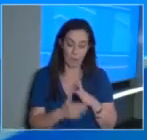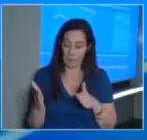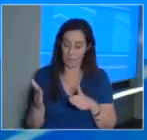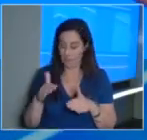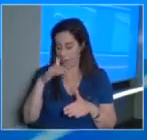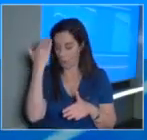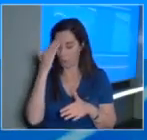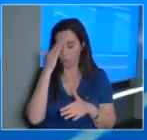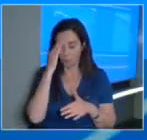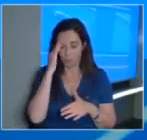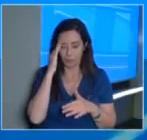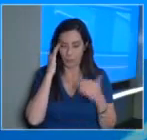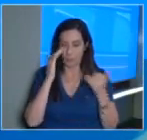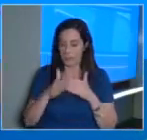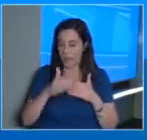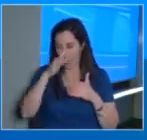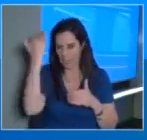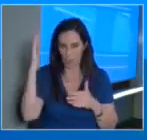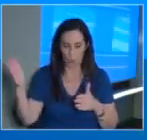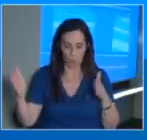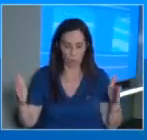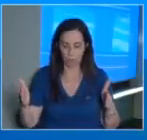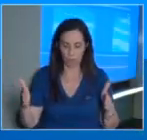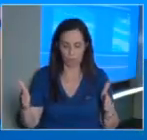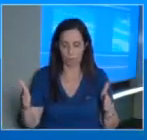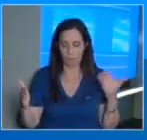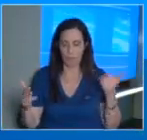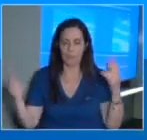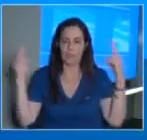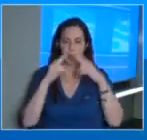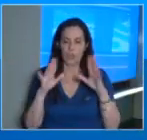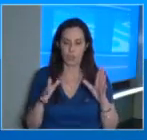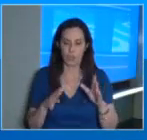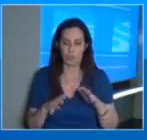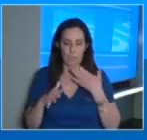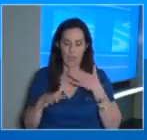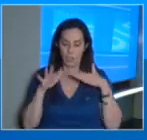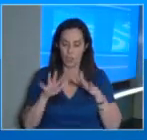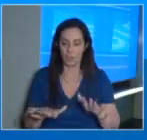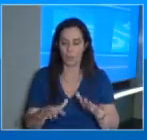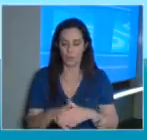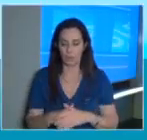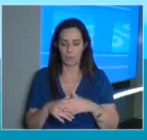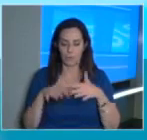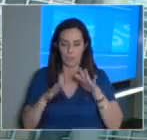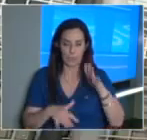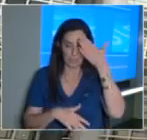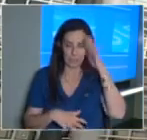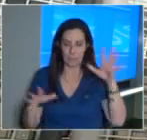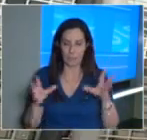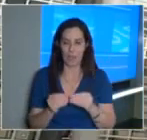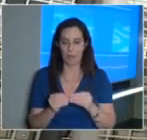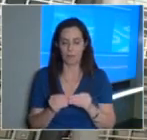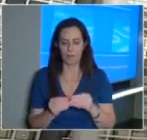הימין הקיצוני, תמיד הקיצוניות נפגשת באנטישמיות, בסינת הזרים וכל זה